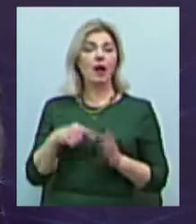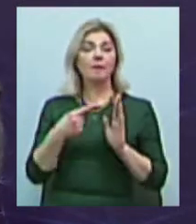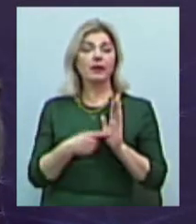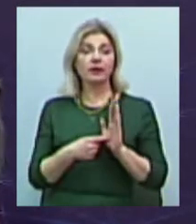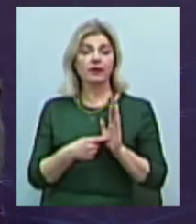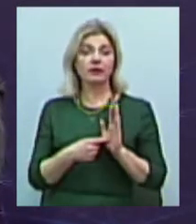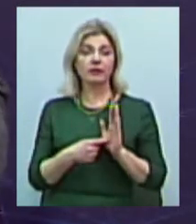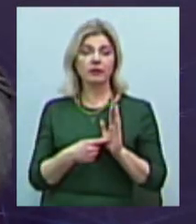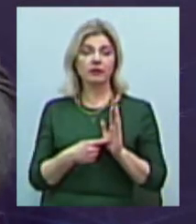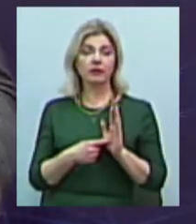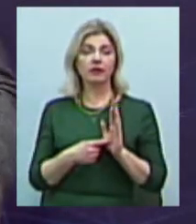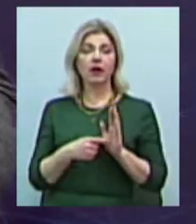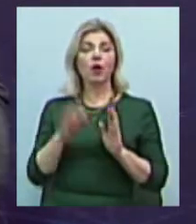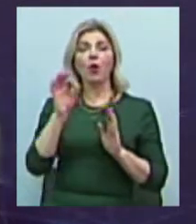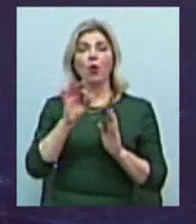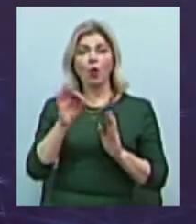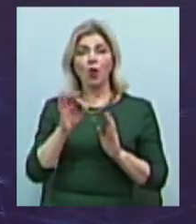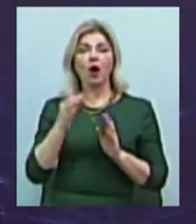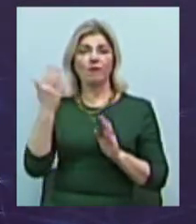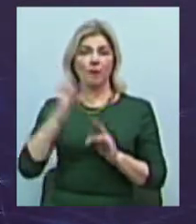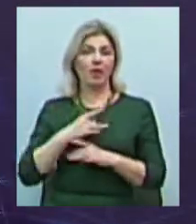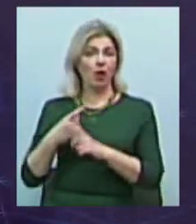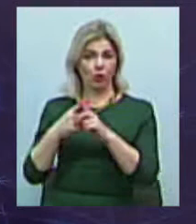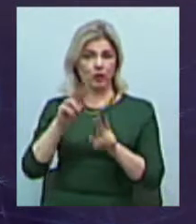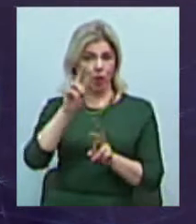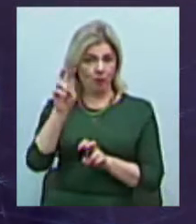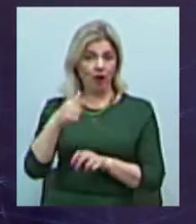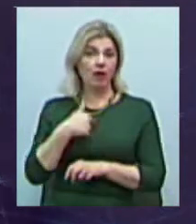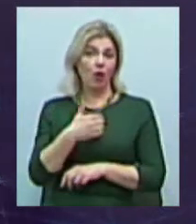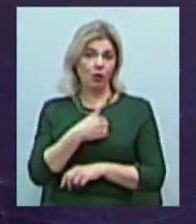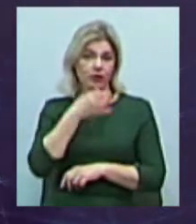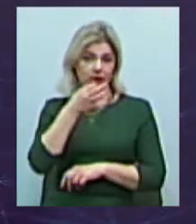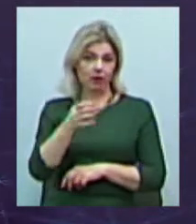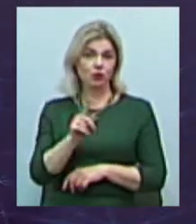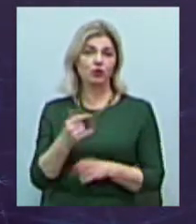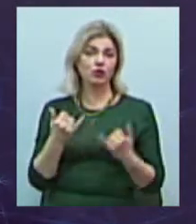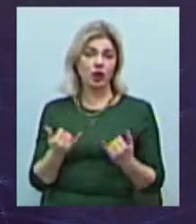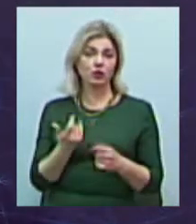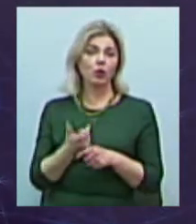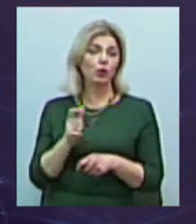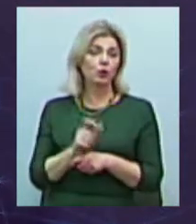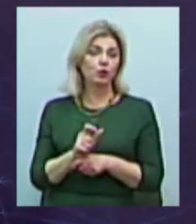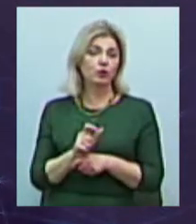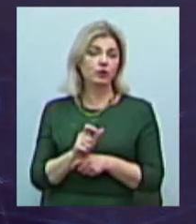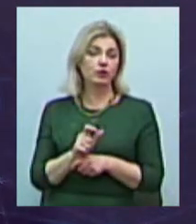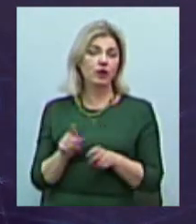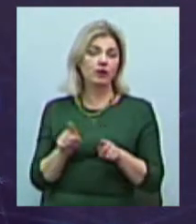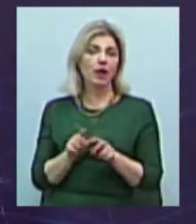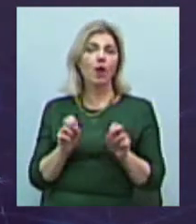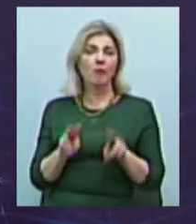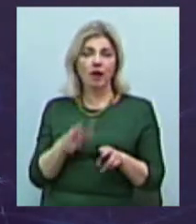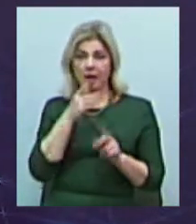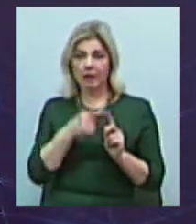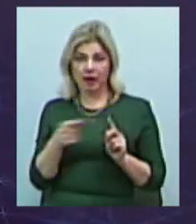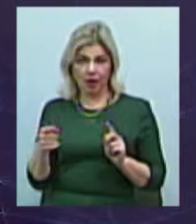ласка, нагадайте. Західні компанії. Що стосується західних компаній? Я вам хочу сказати, що зараз дуже такий небезпечний період, як